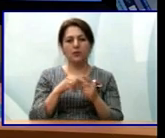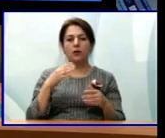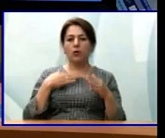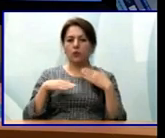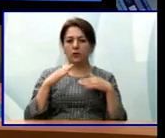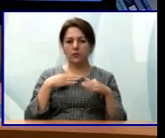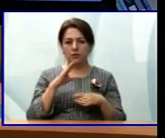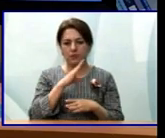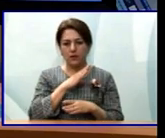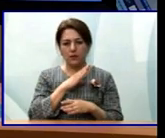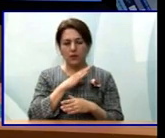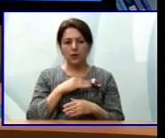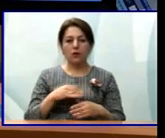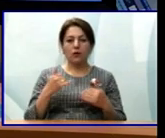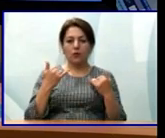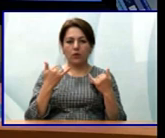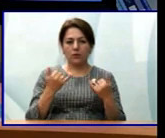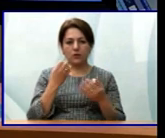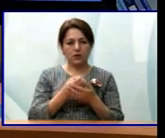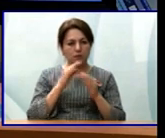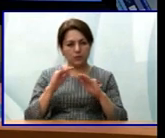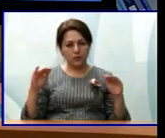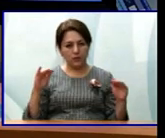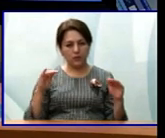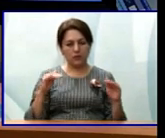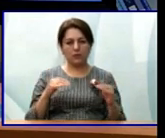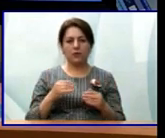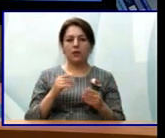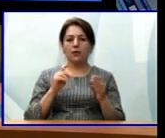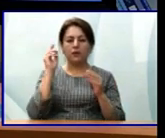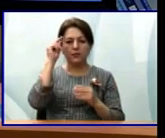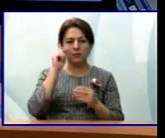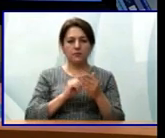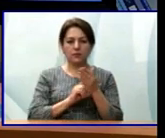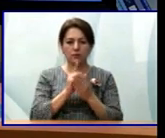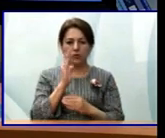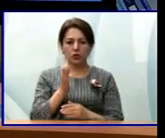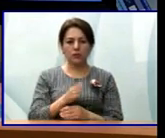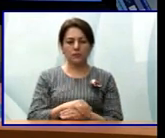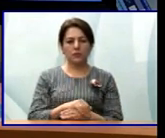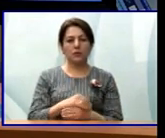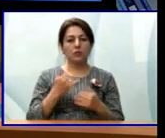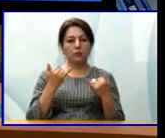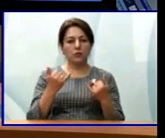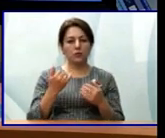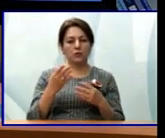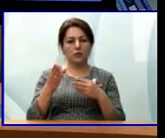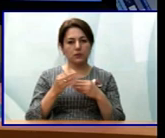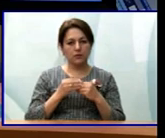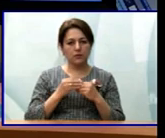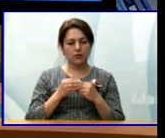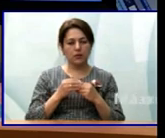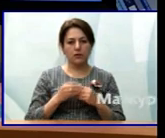bag'oyat mamnunmiz. Keling aziz o'quvchilar, endi darsimizni boshlaymiz. Bugun biz sizlar